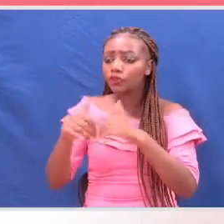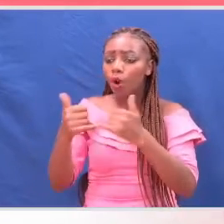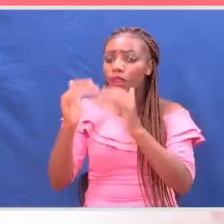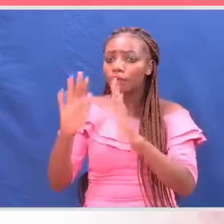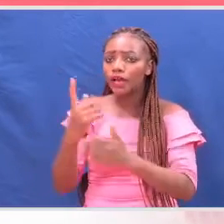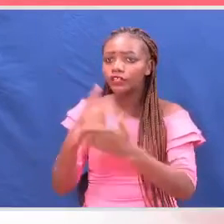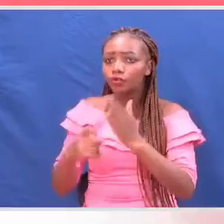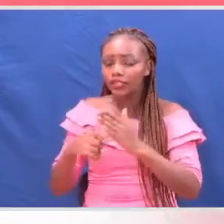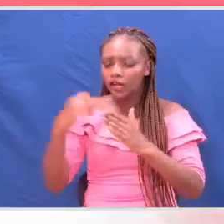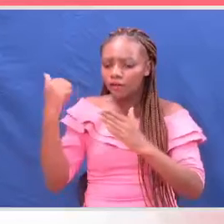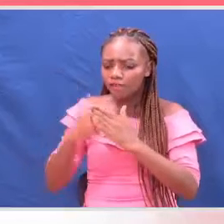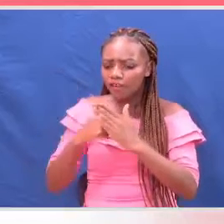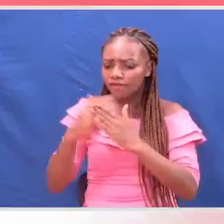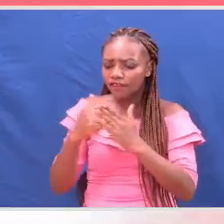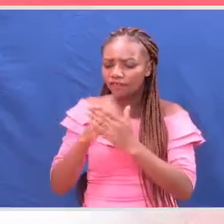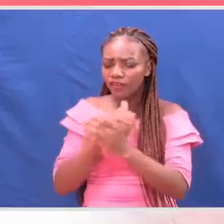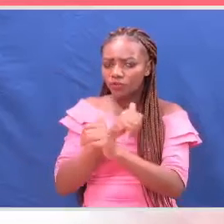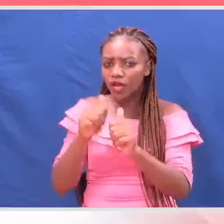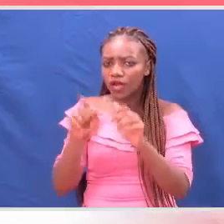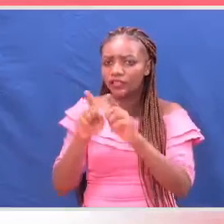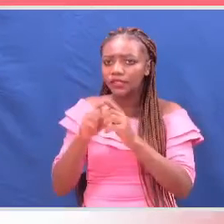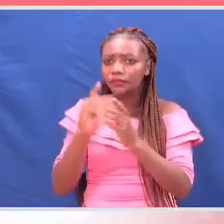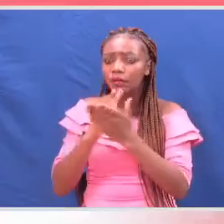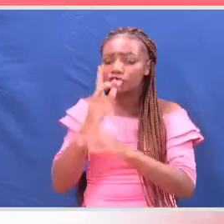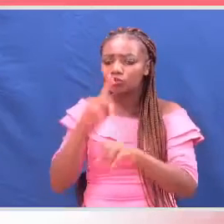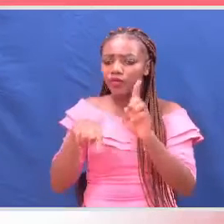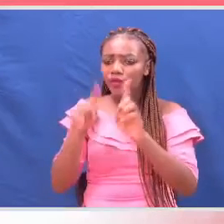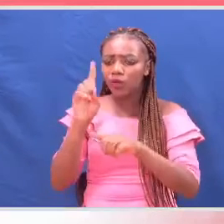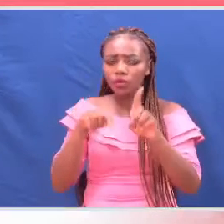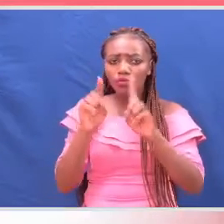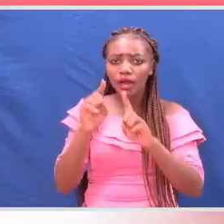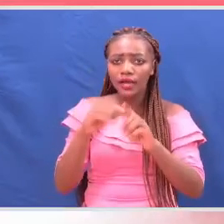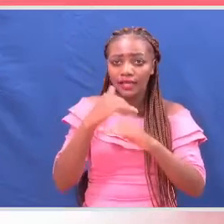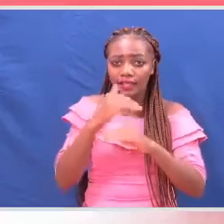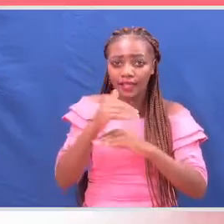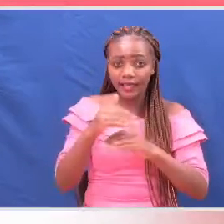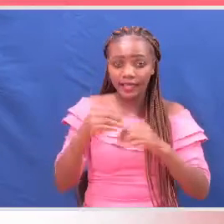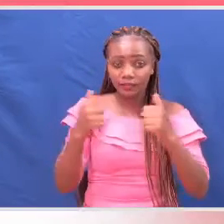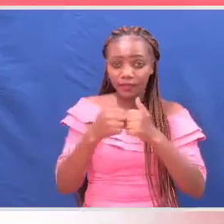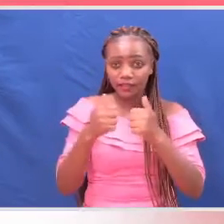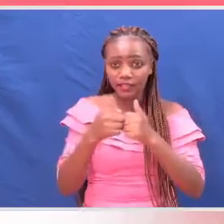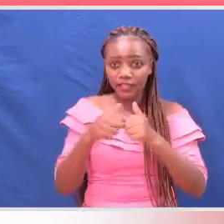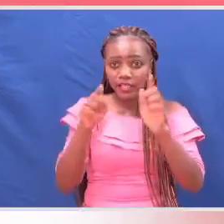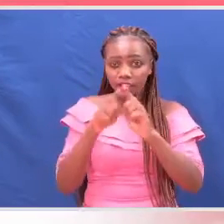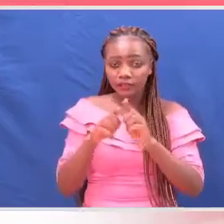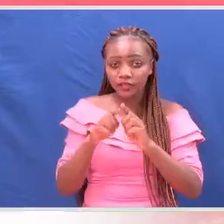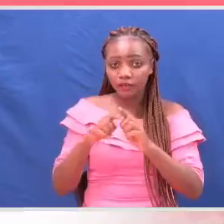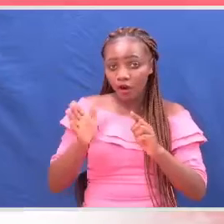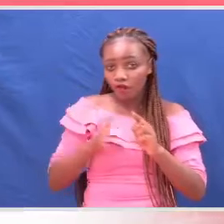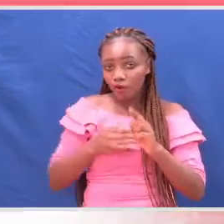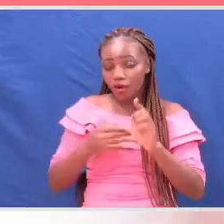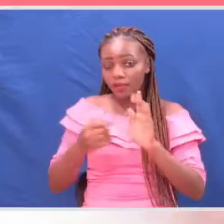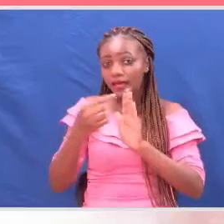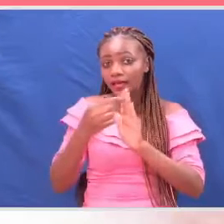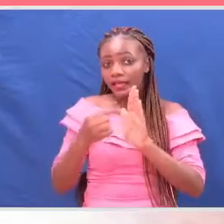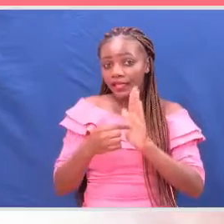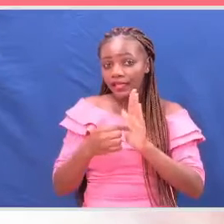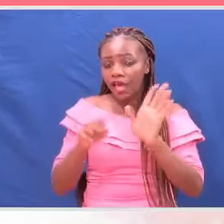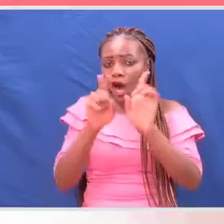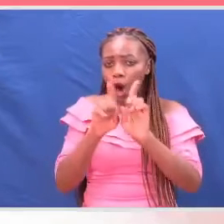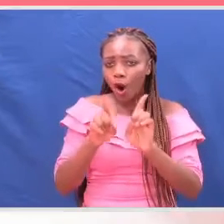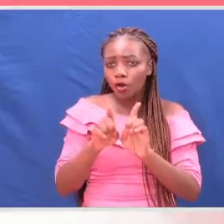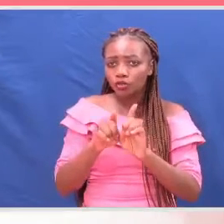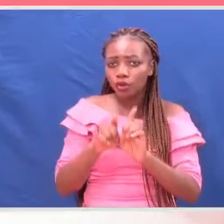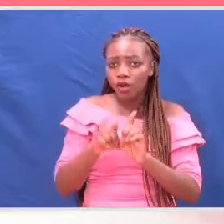wake kujikakamua zaidi ili kusajili matokeo bora katika mashindano ya ligi kuu ya soka ya kinadada humu nchini. Kulingana